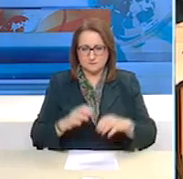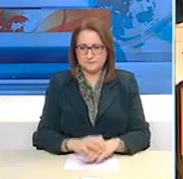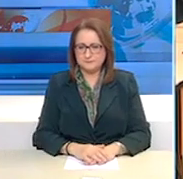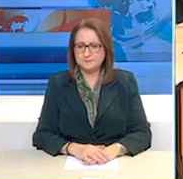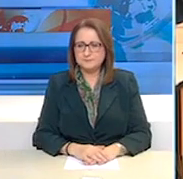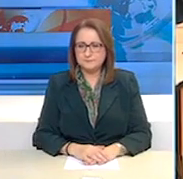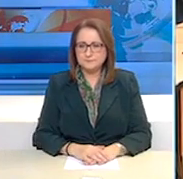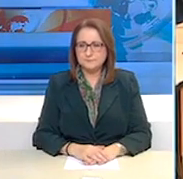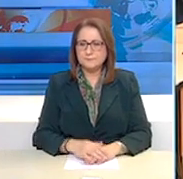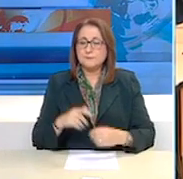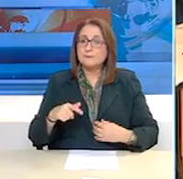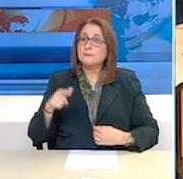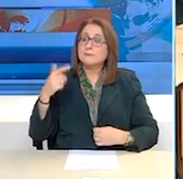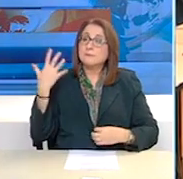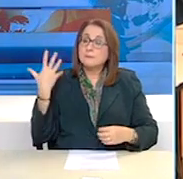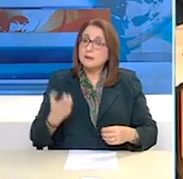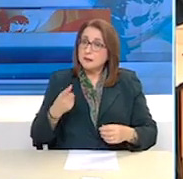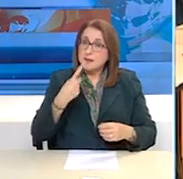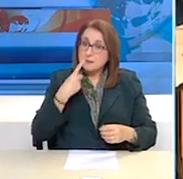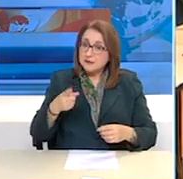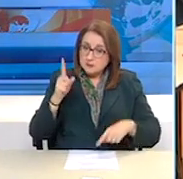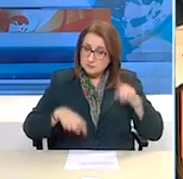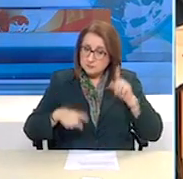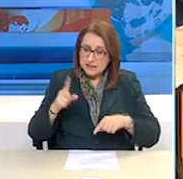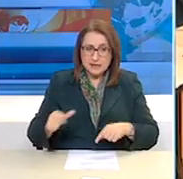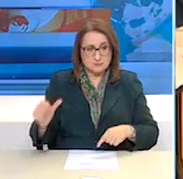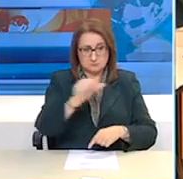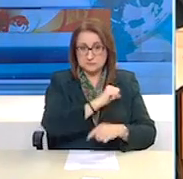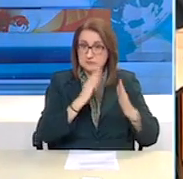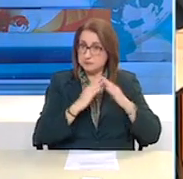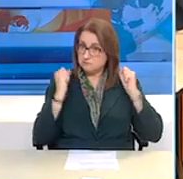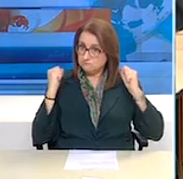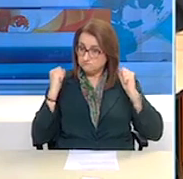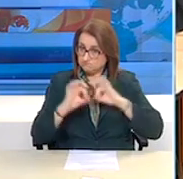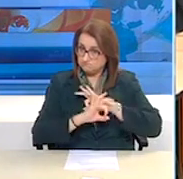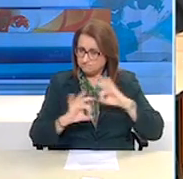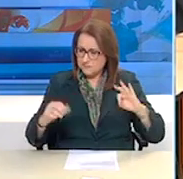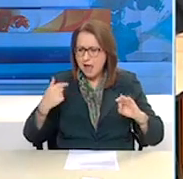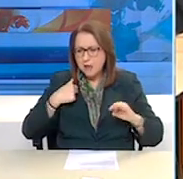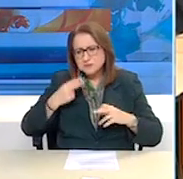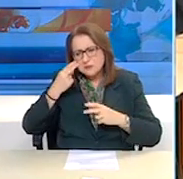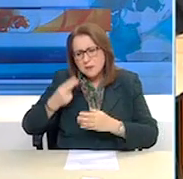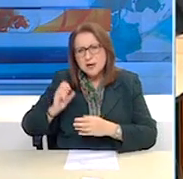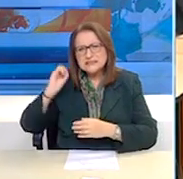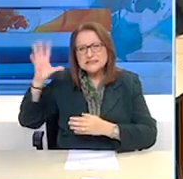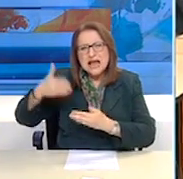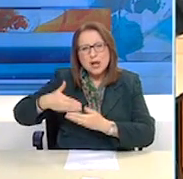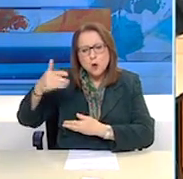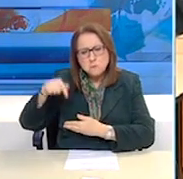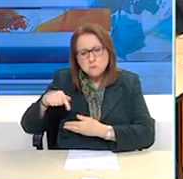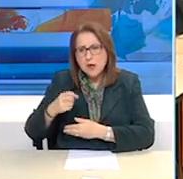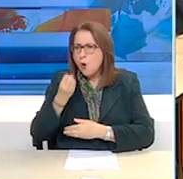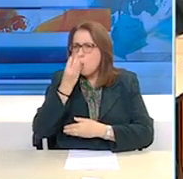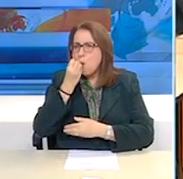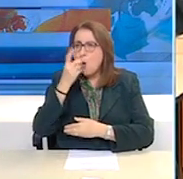νοσοκομείο και την ανάρρωση ασθενών με COVID-19. Σε πρόσφατο δημοσίευμα του Business Insider, αναφέρεται ότι οι γιατροί του Hong Kong